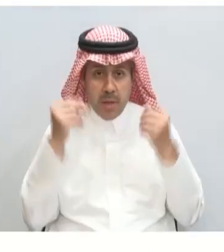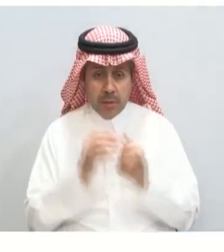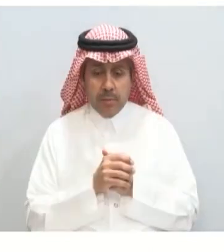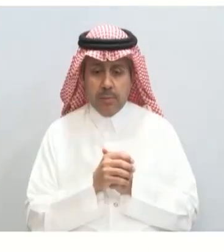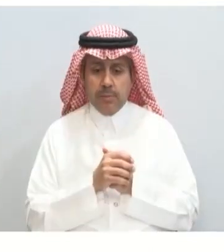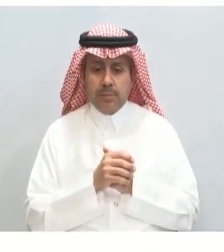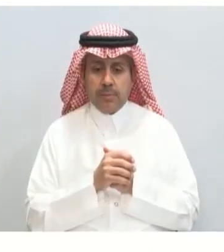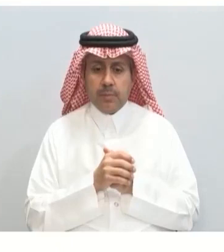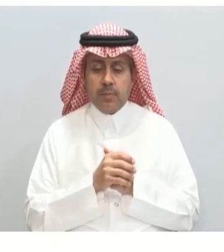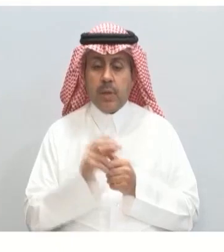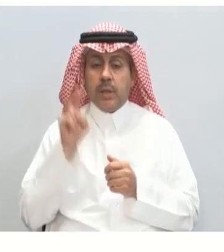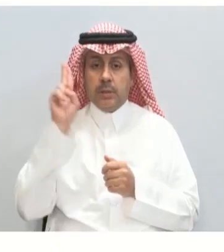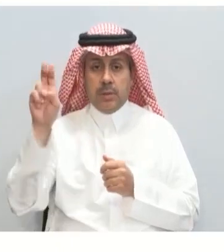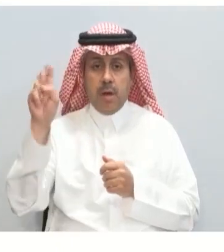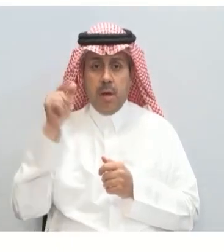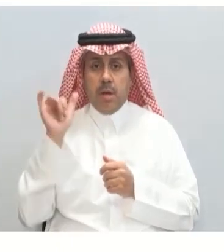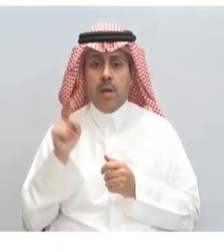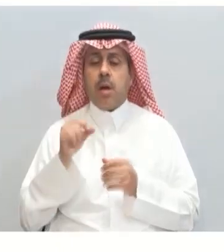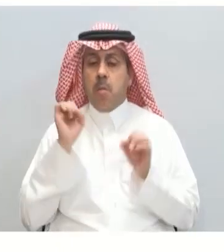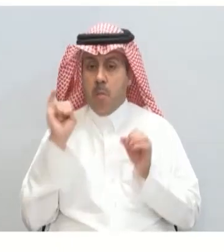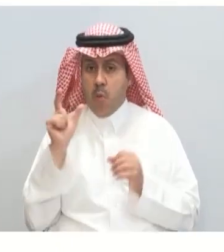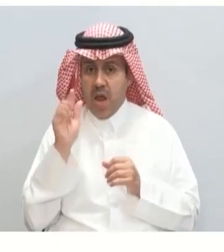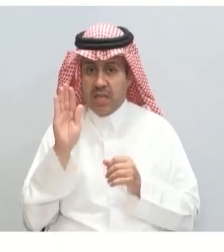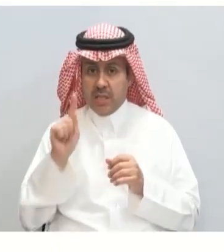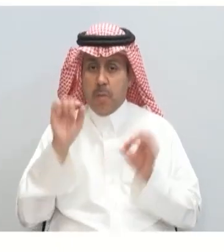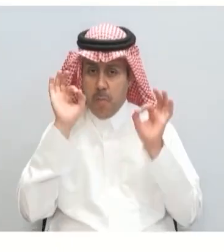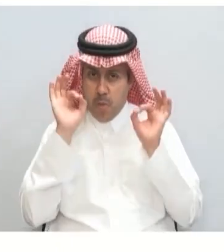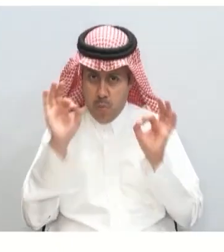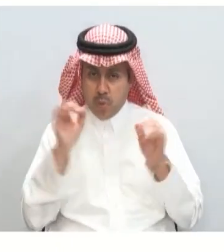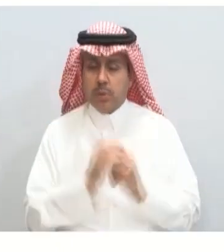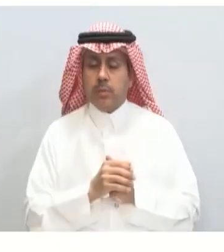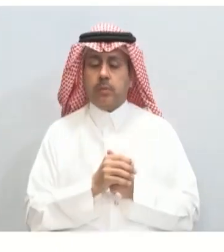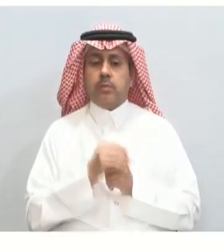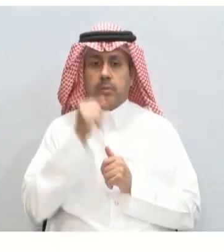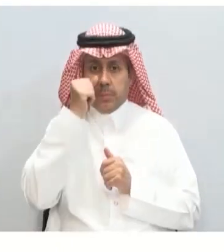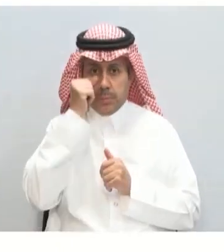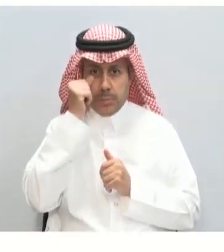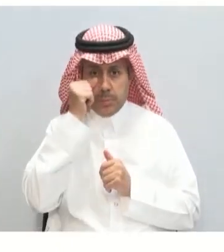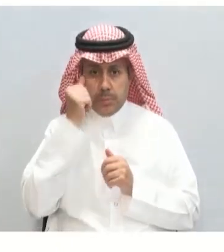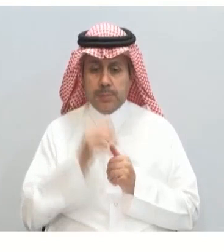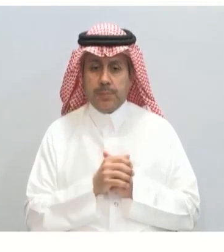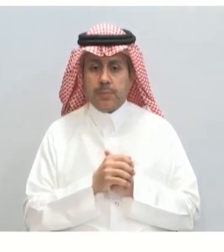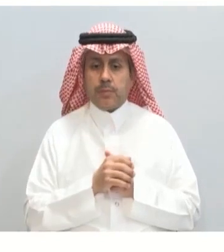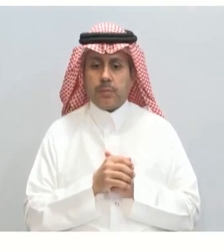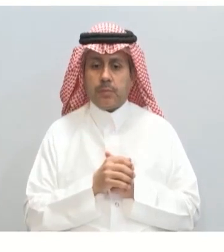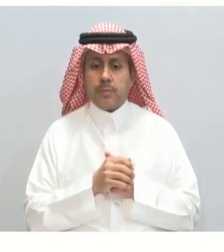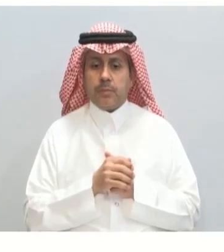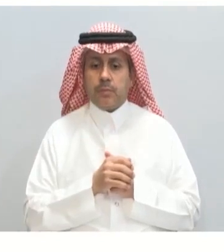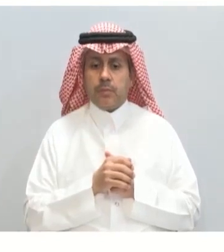ايجاد التقرير المناسب او الاهداف المناسبه للحاله المس